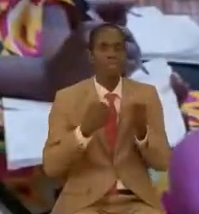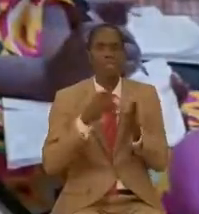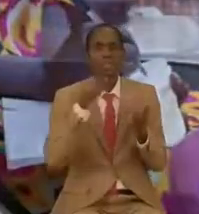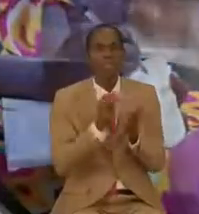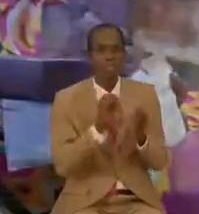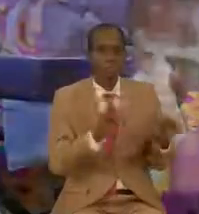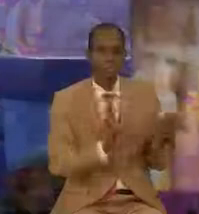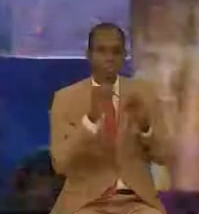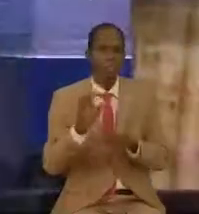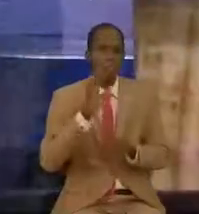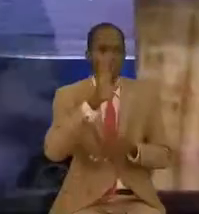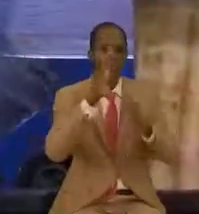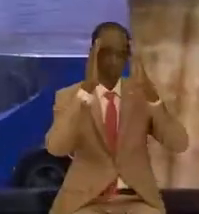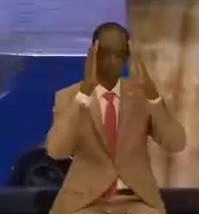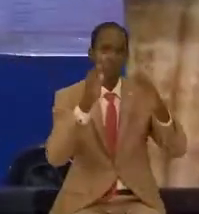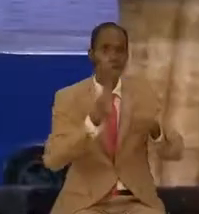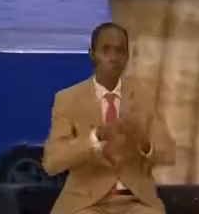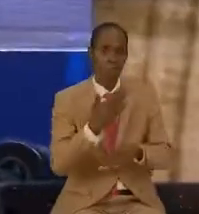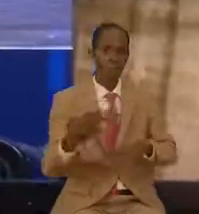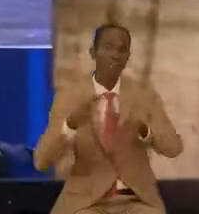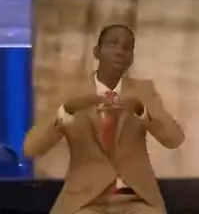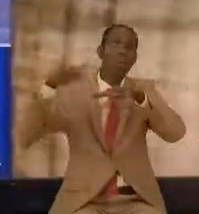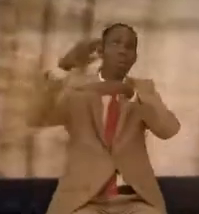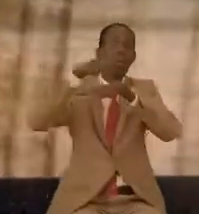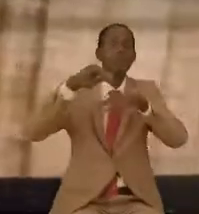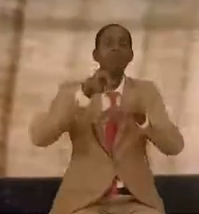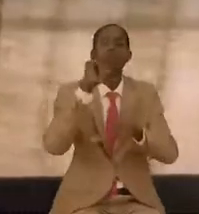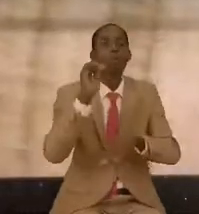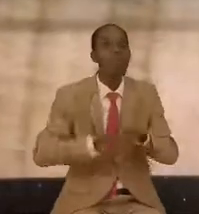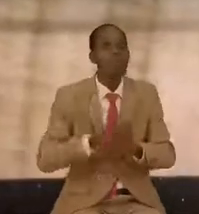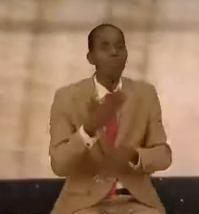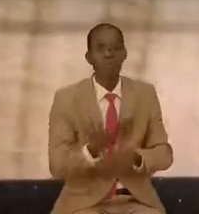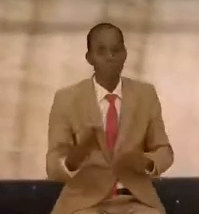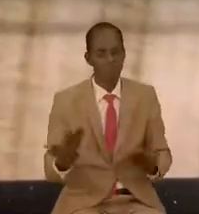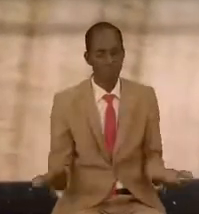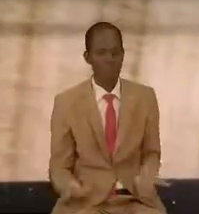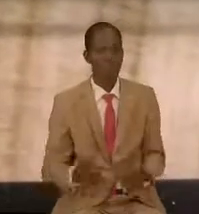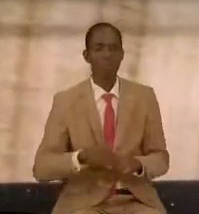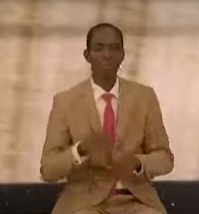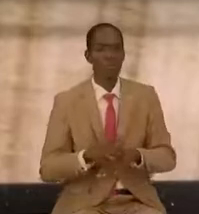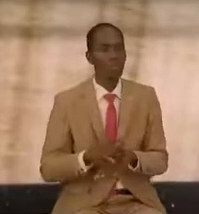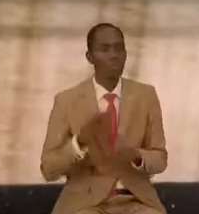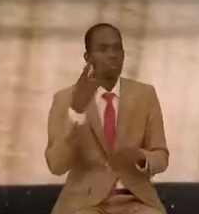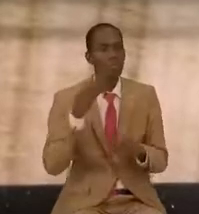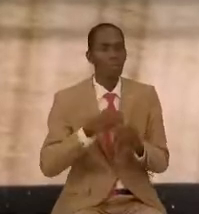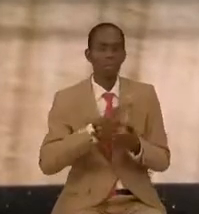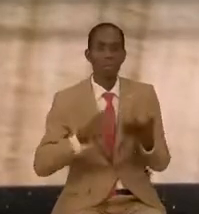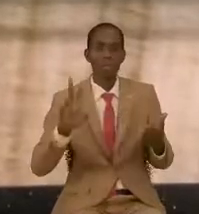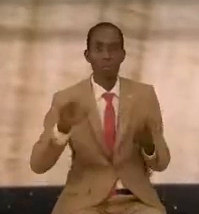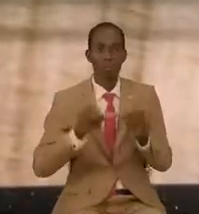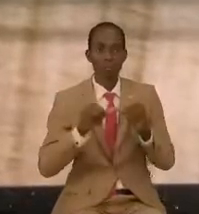Christ. Affectionnez-vous aux choses d'en haut et non à celles qui sont sur la terre. Verset